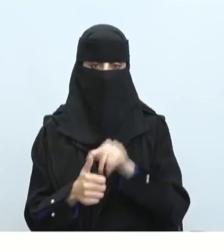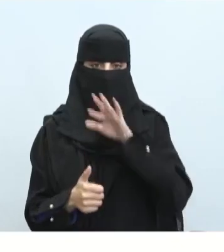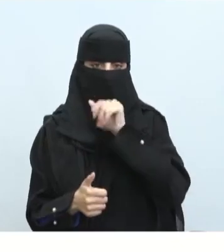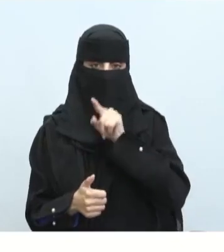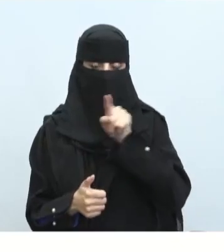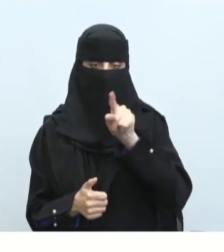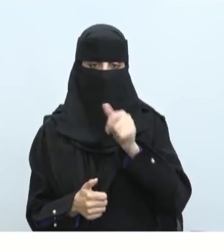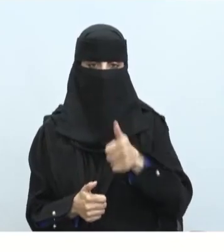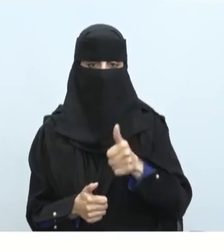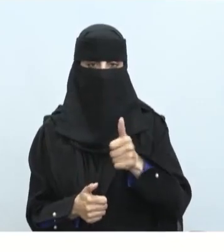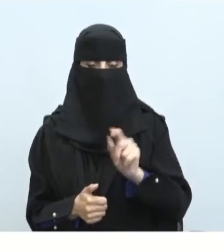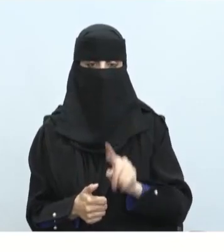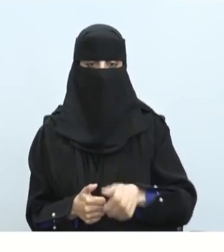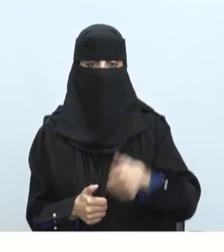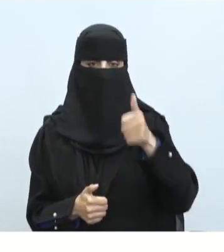ابا